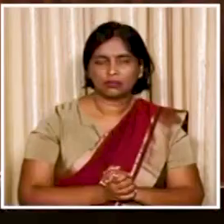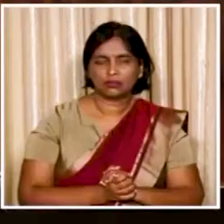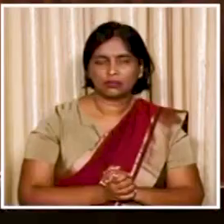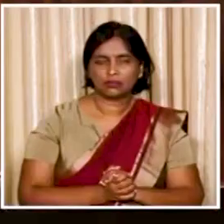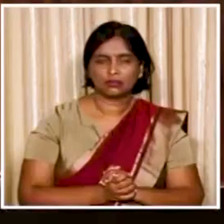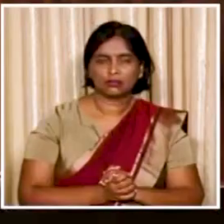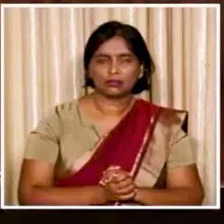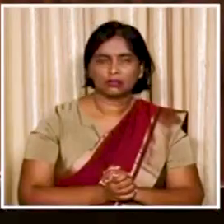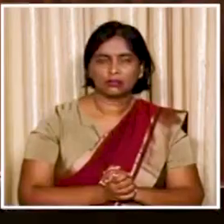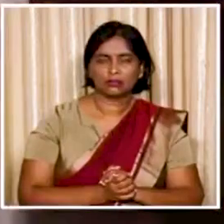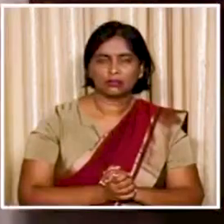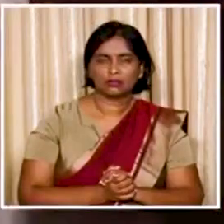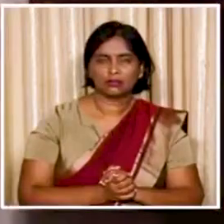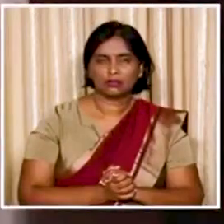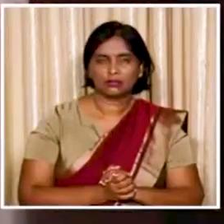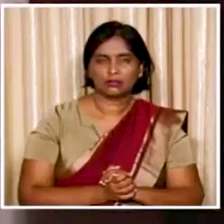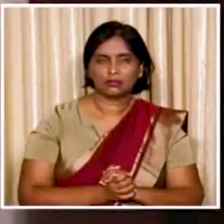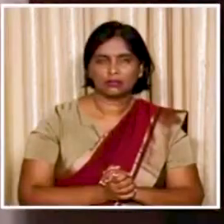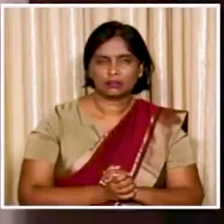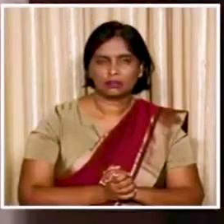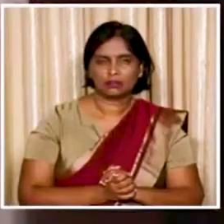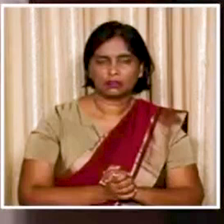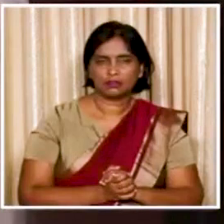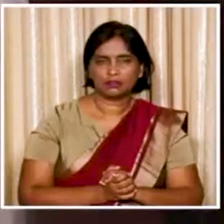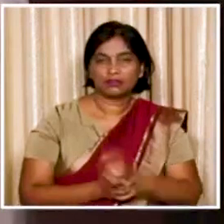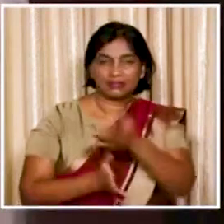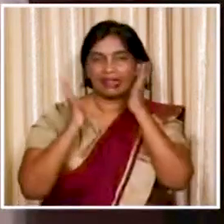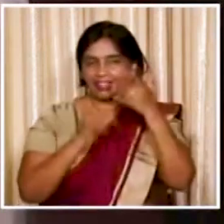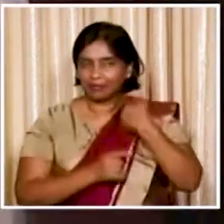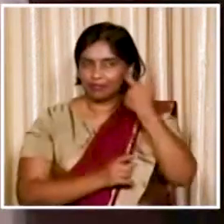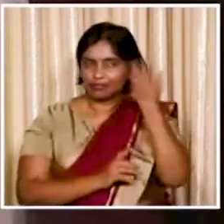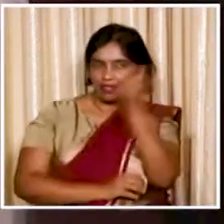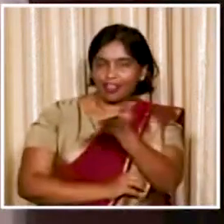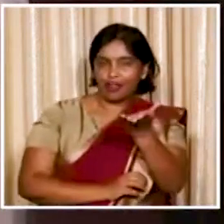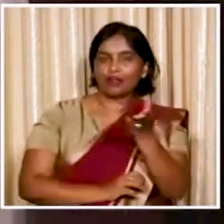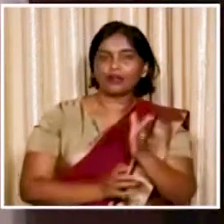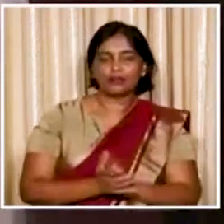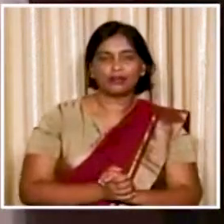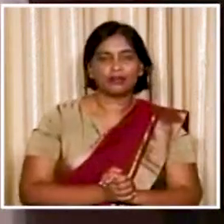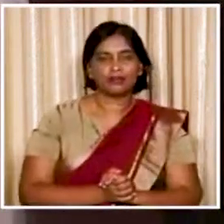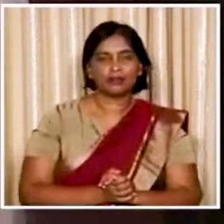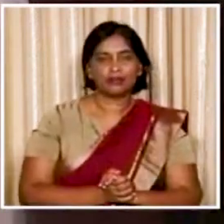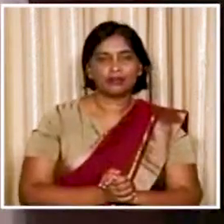ඕන. ජනාධිපතිතුමාගේ හිනාවෙම තියෙනවා ඔයාට දක්වන ප්‍රතිචාරය. හරි. ජනාධිපතිතුමනි ඔබතුමා